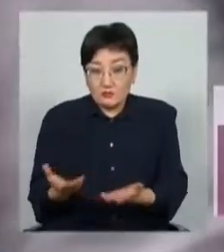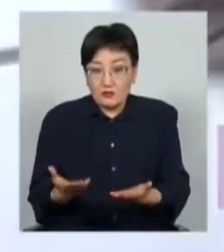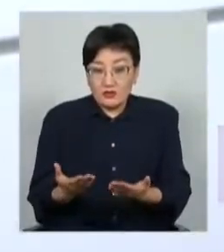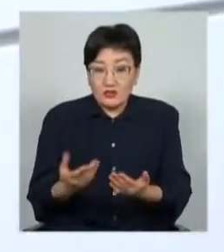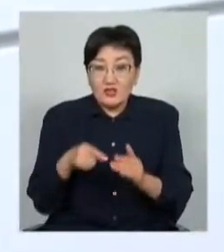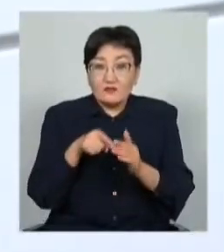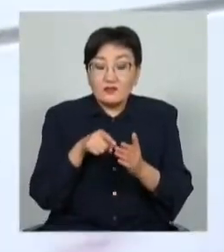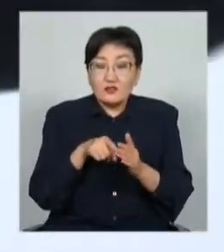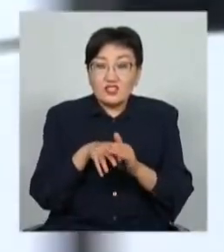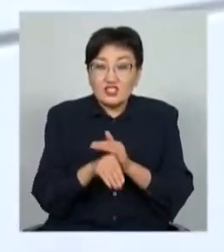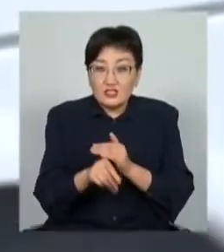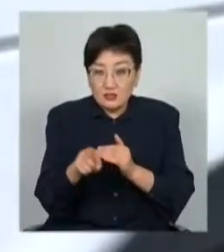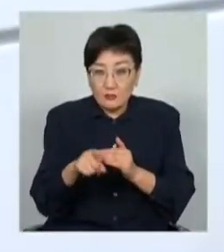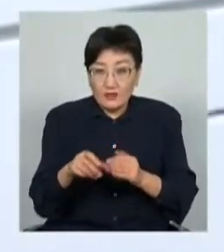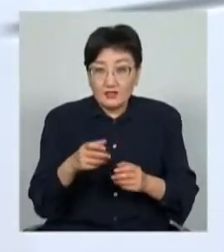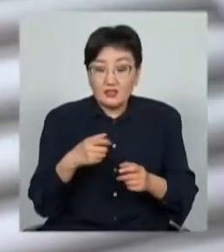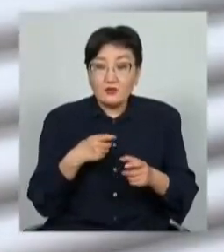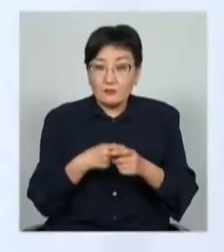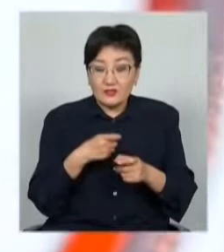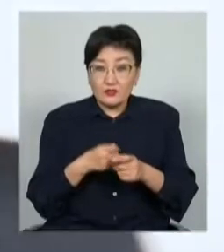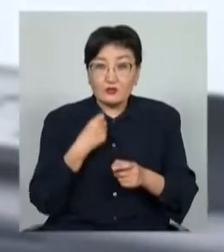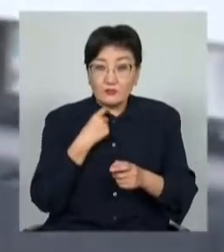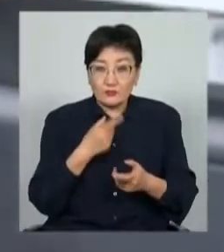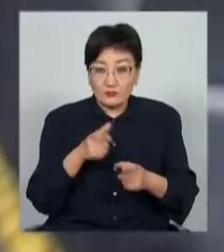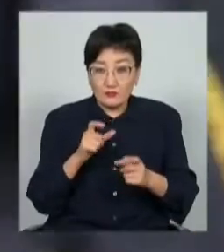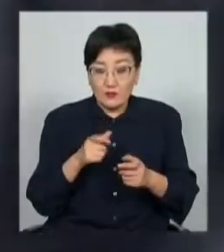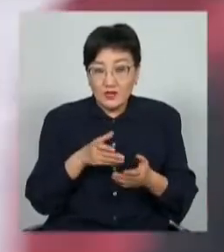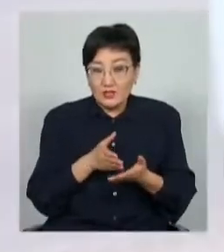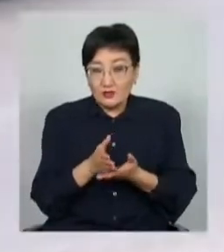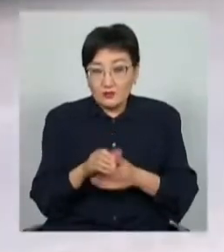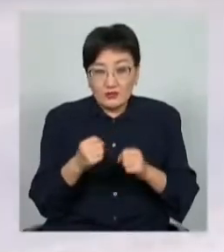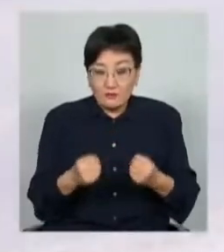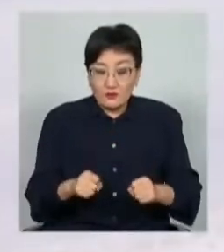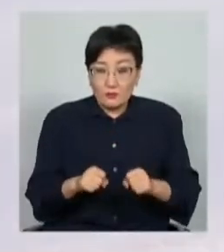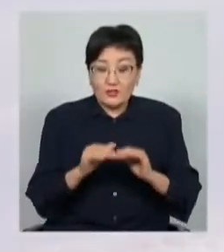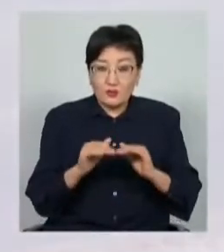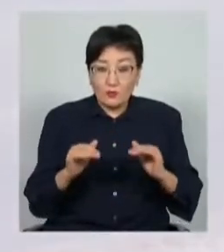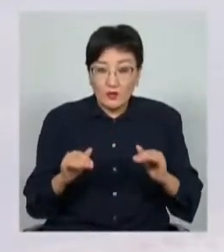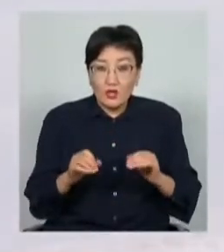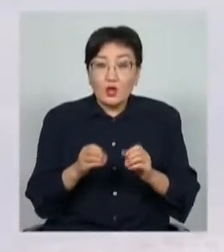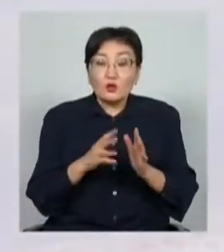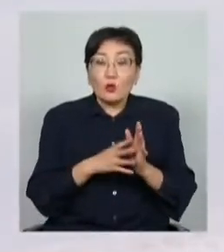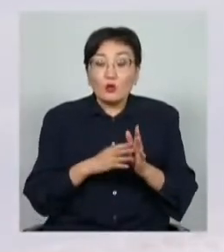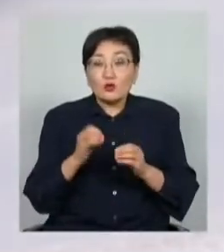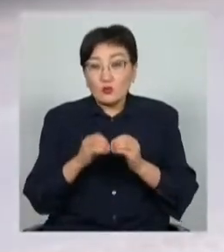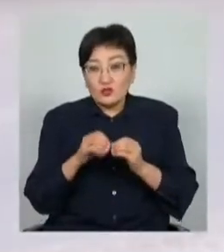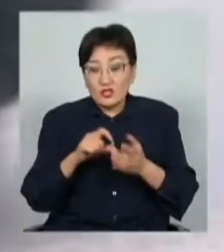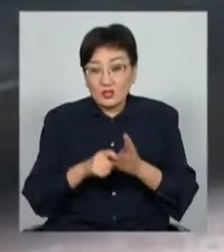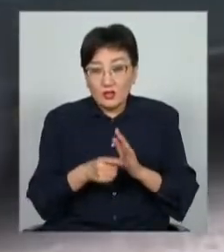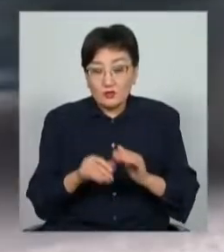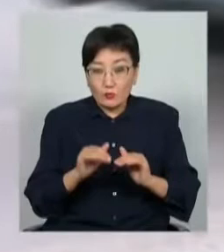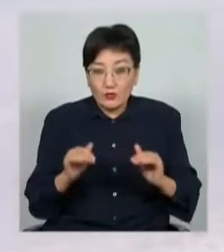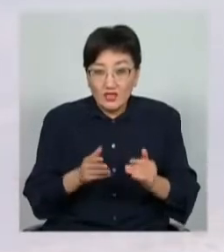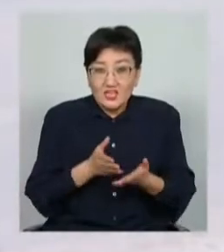кәдімгідей ішімдіктер ішіп отыр. Кіре алмайсың. Анда екі жас бала тұрды. Оқушылар, 9-10 оқитын оқушылар. Ішіне